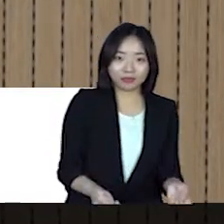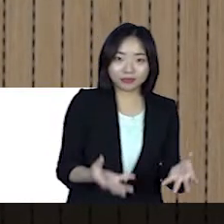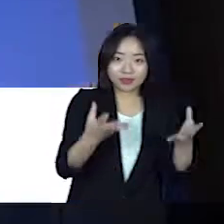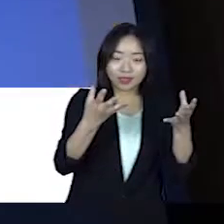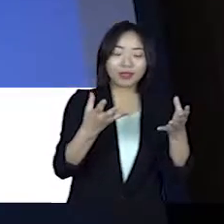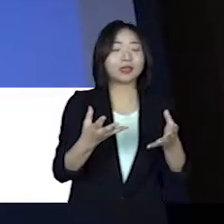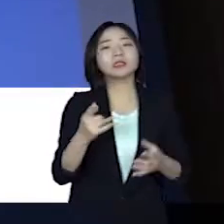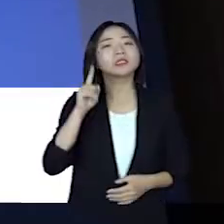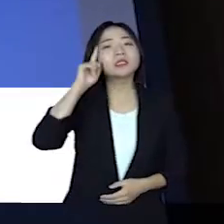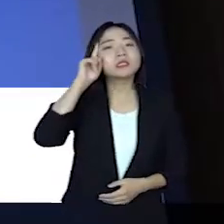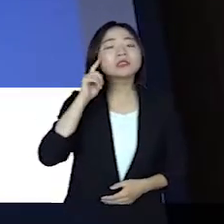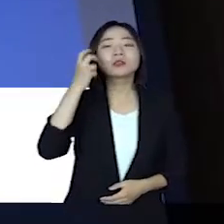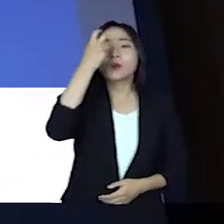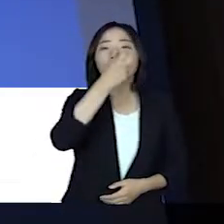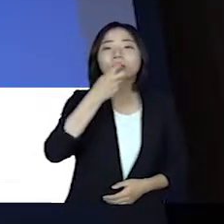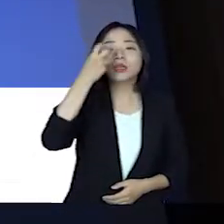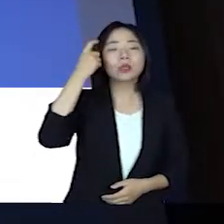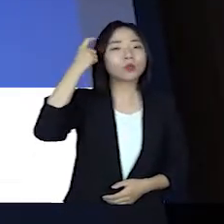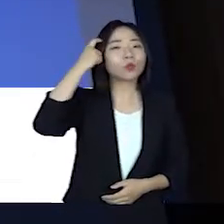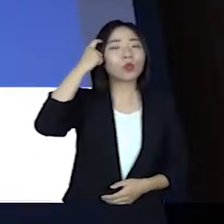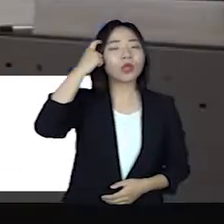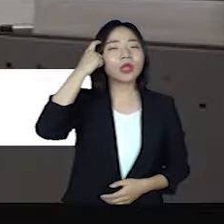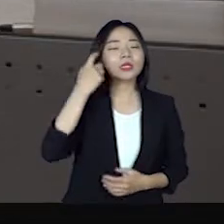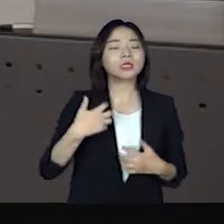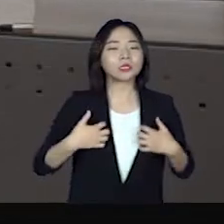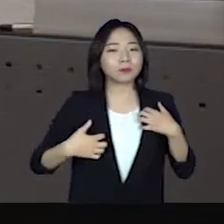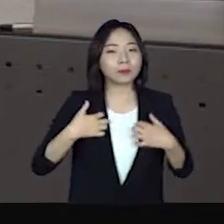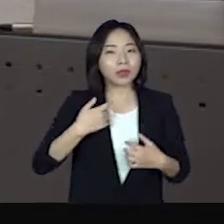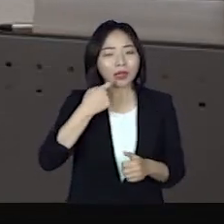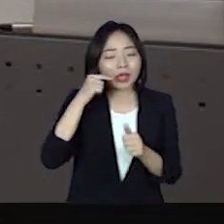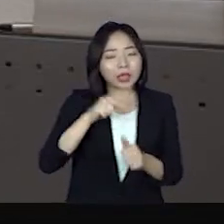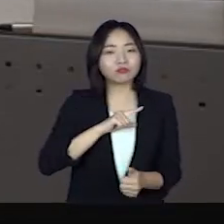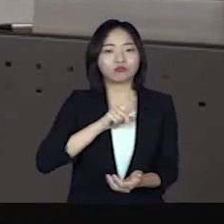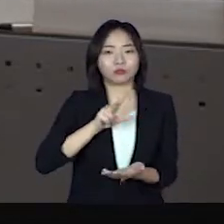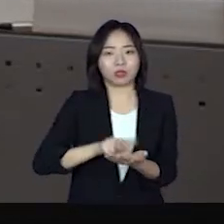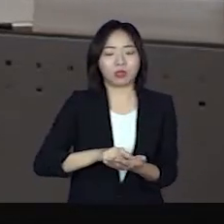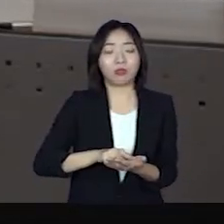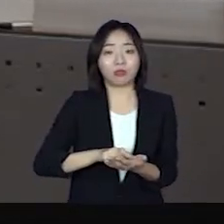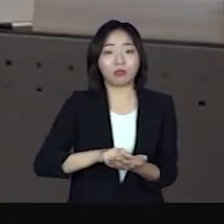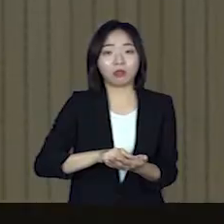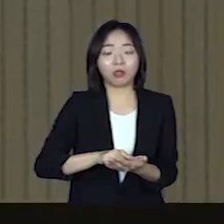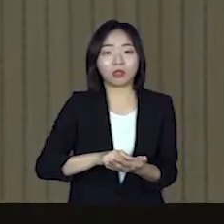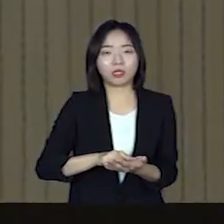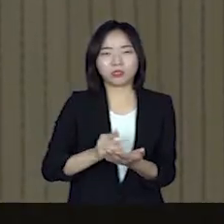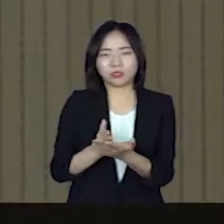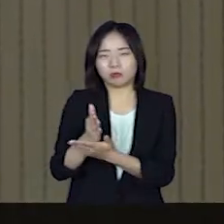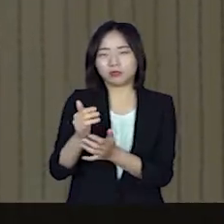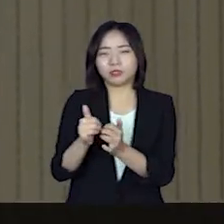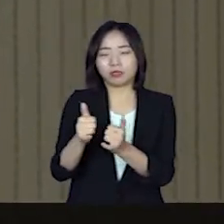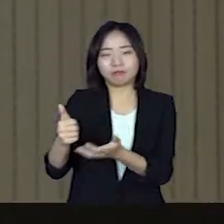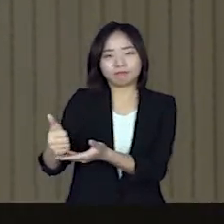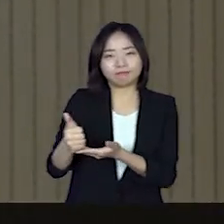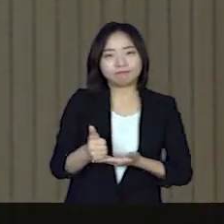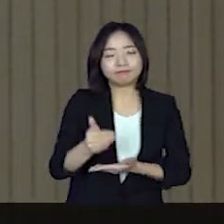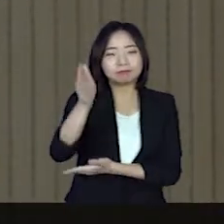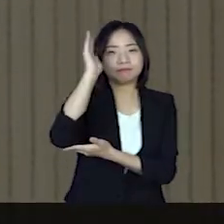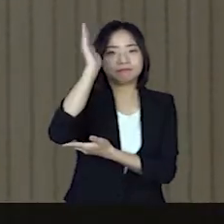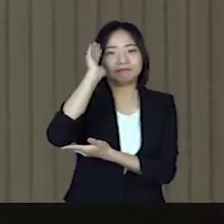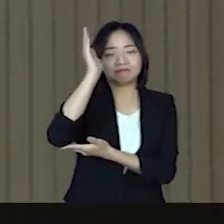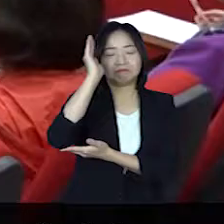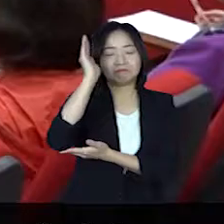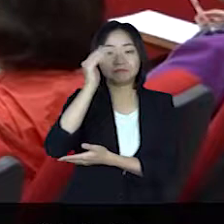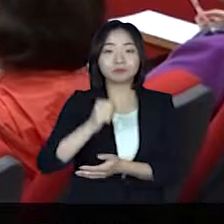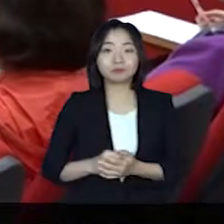시작으로 스트레스 관리, 뇌를 즐겁게 하라, 번아웃과 마음 충전을 주제로 한 정신건강의학과 전문의의 강좌가